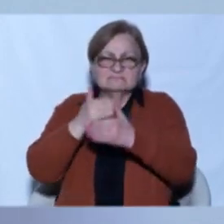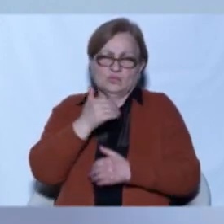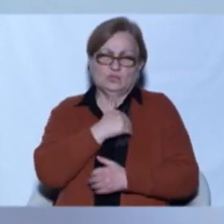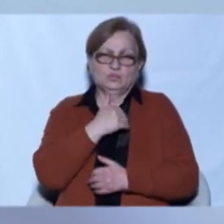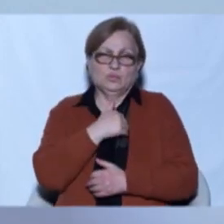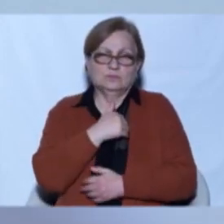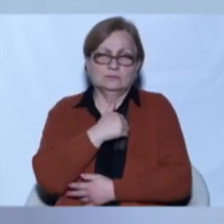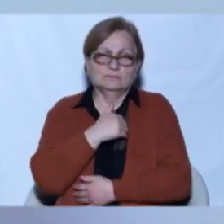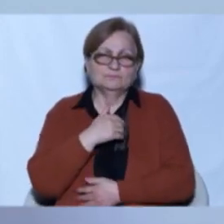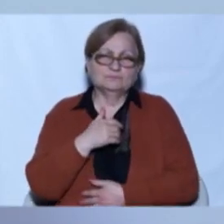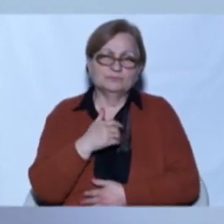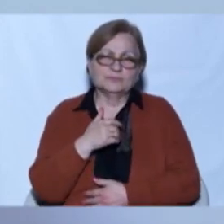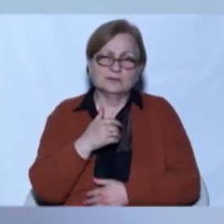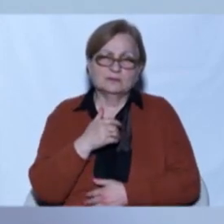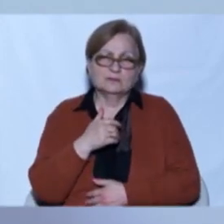ერთია